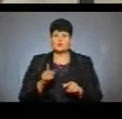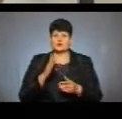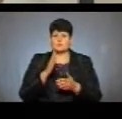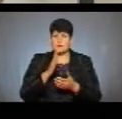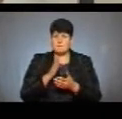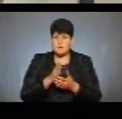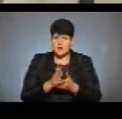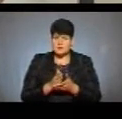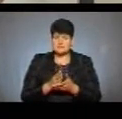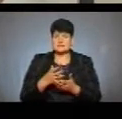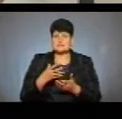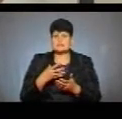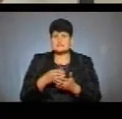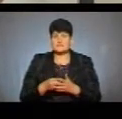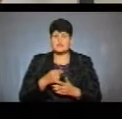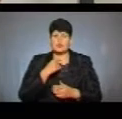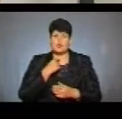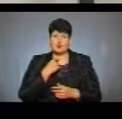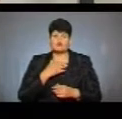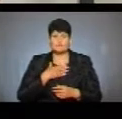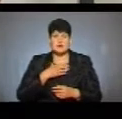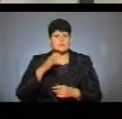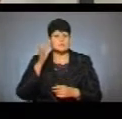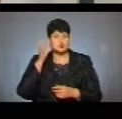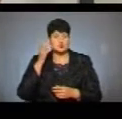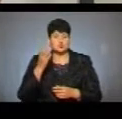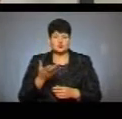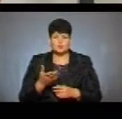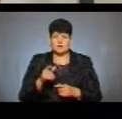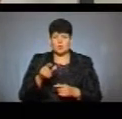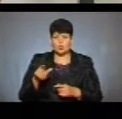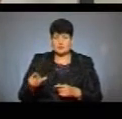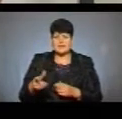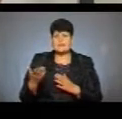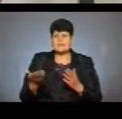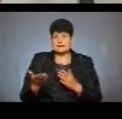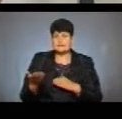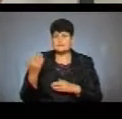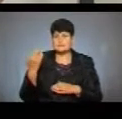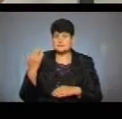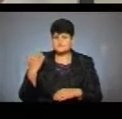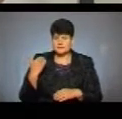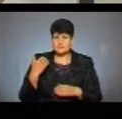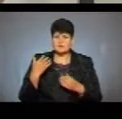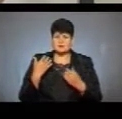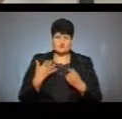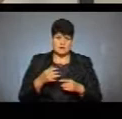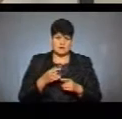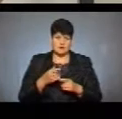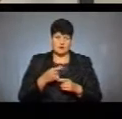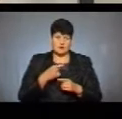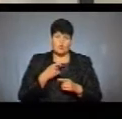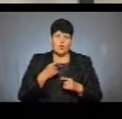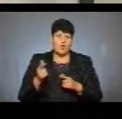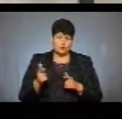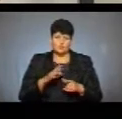такий свій своєрідний голос, для того, щоб нас дослухалися як до людей, які все ж таки свого часу, як я вже раніше говорив, готові були на